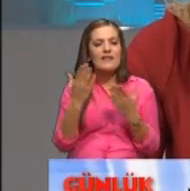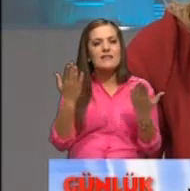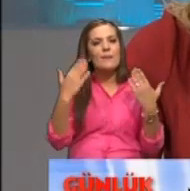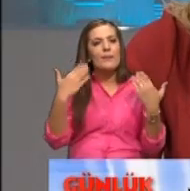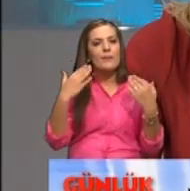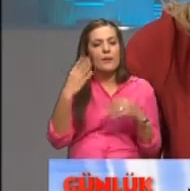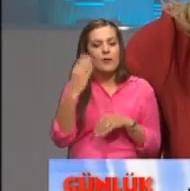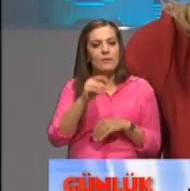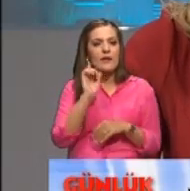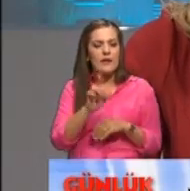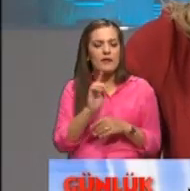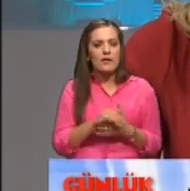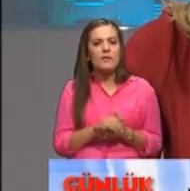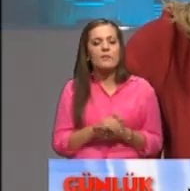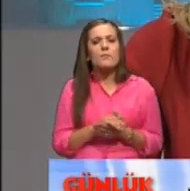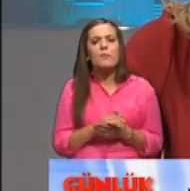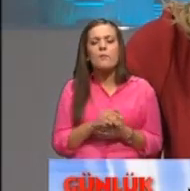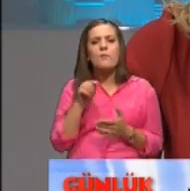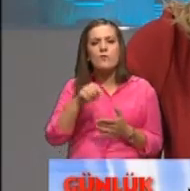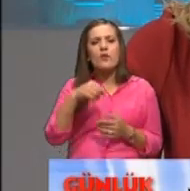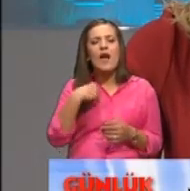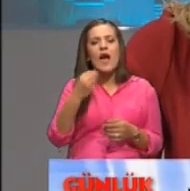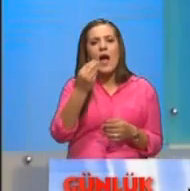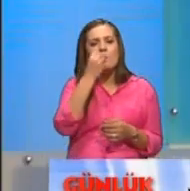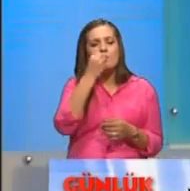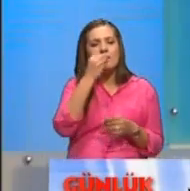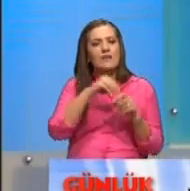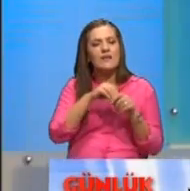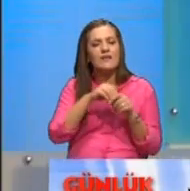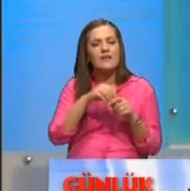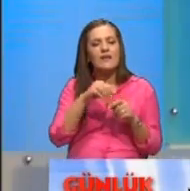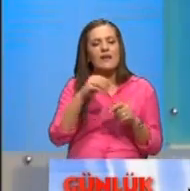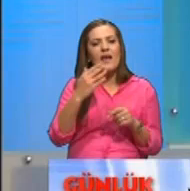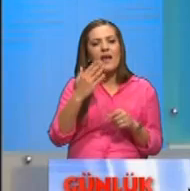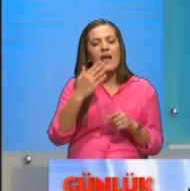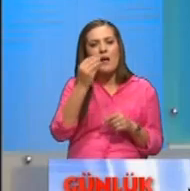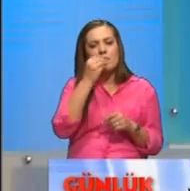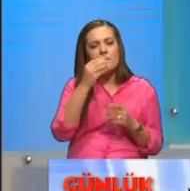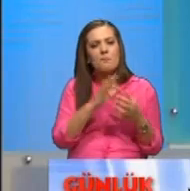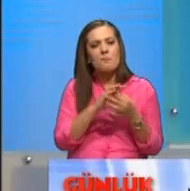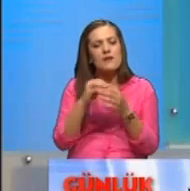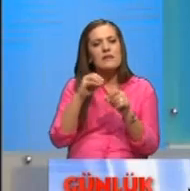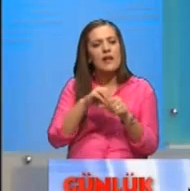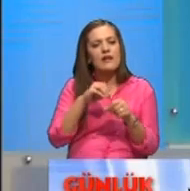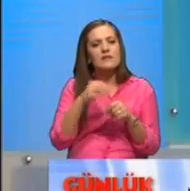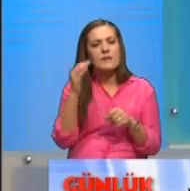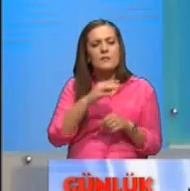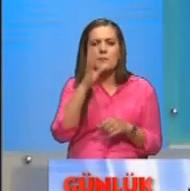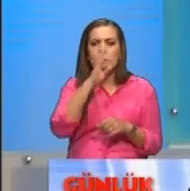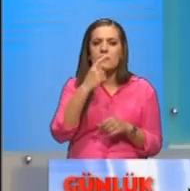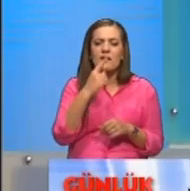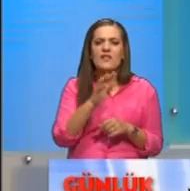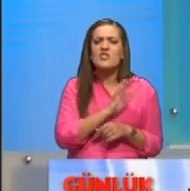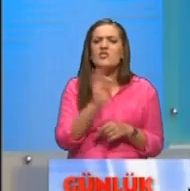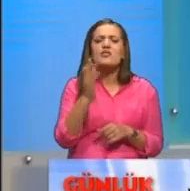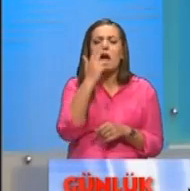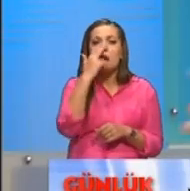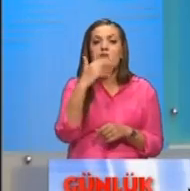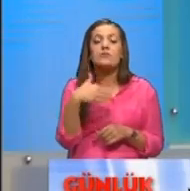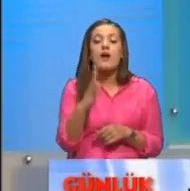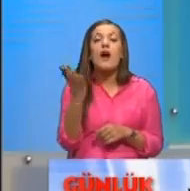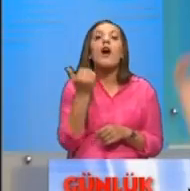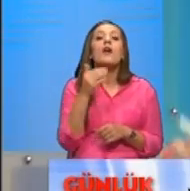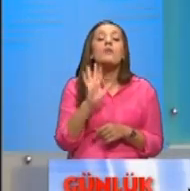serinletmesini sağlamak gerekiyor. Tamam, harika. Şu emzik meselesine gelelim biraz da. Kimisi der ki hiç